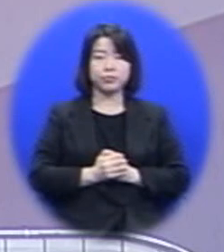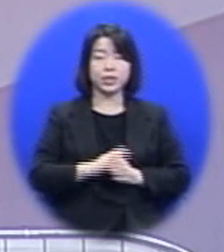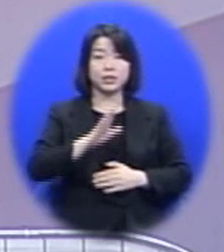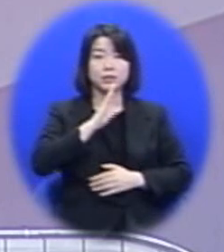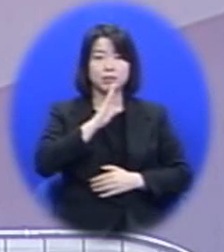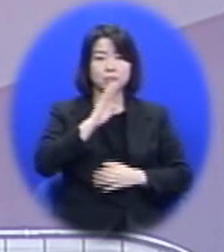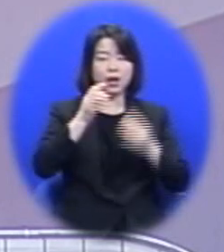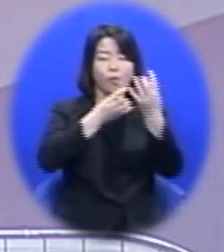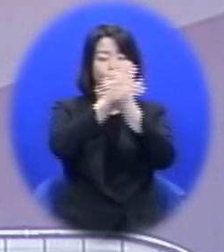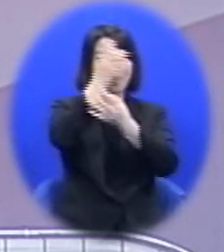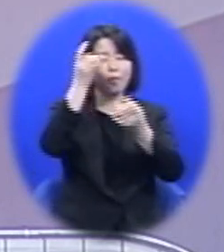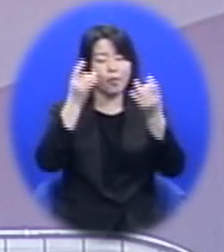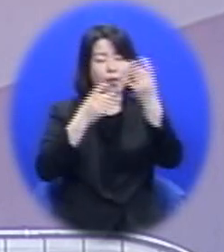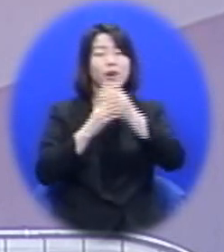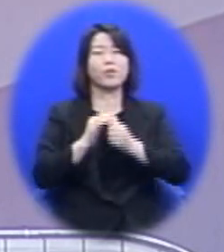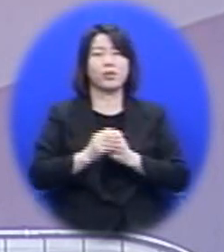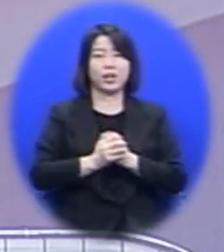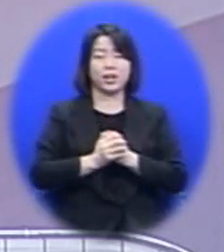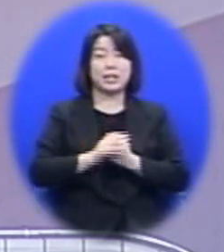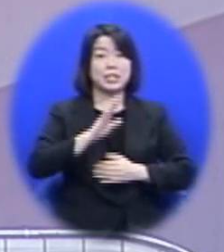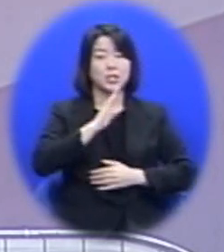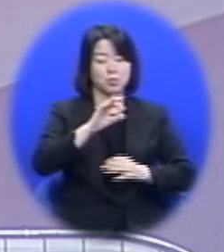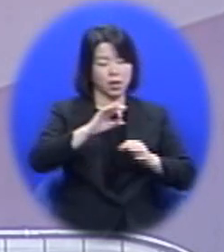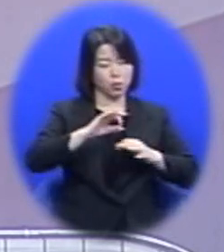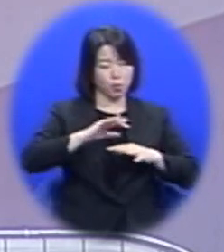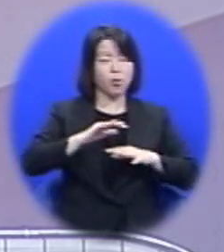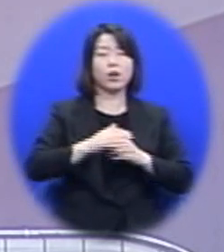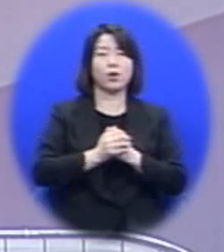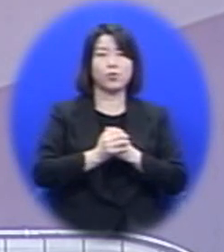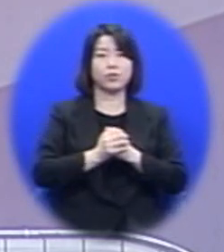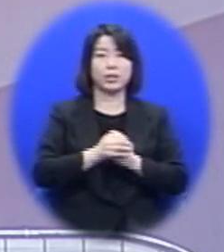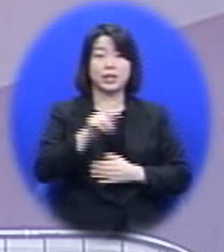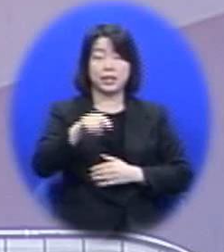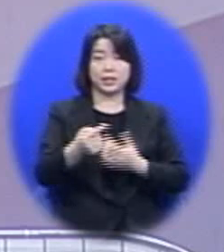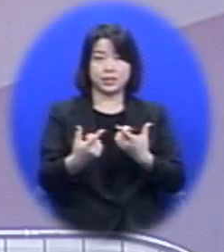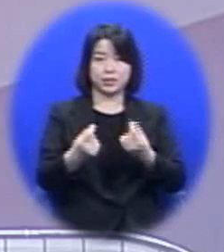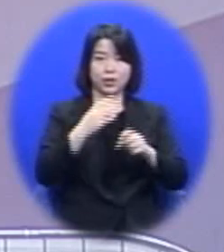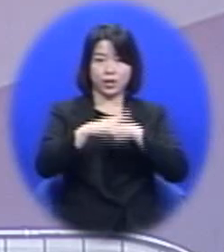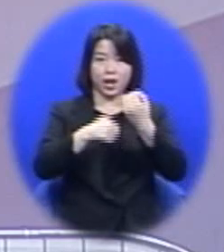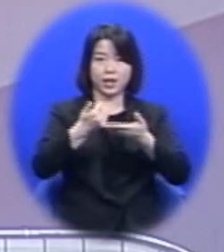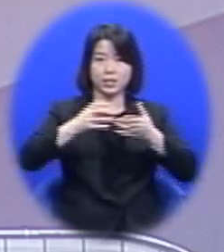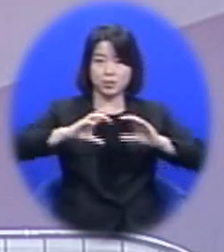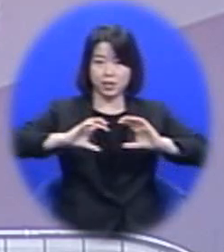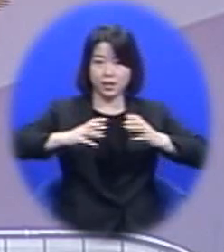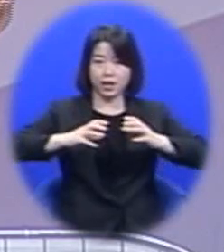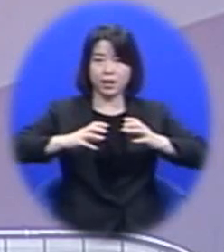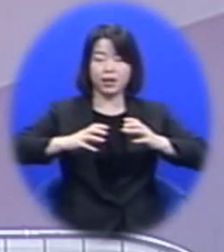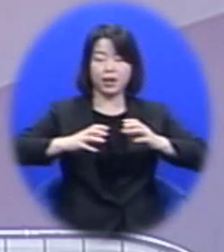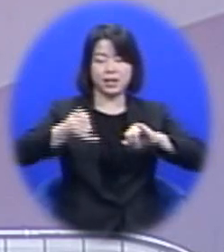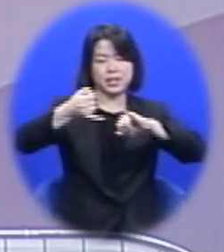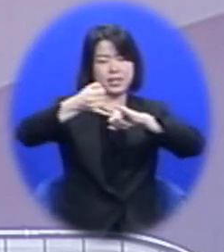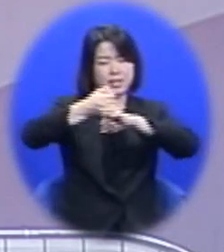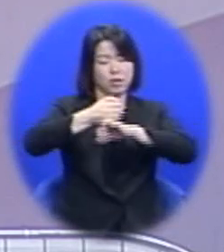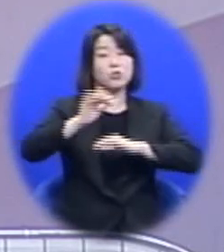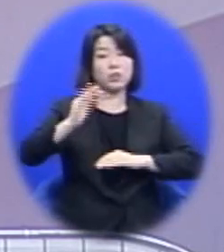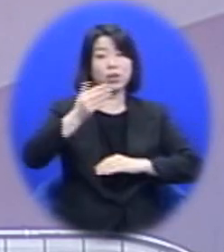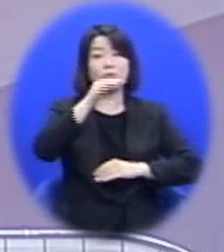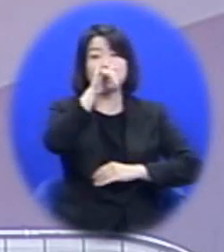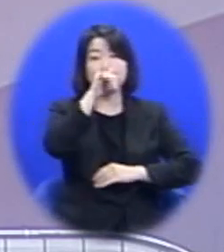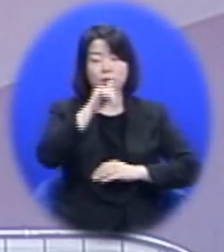정말 황홀한 정말 놀라운 그런 하나님의 나라가 약속되어져 있다는